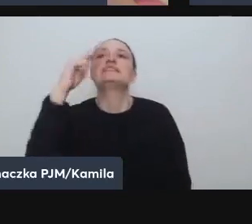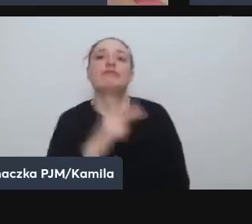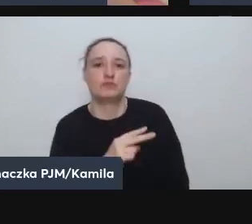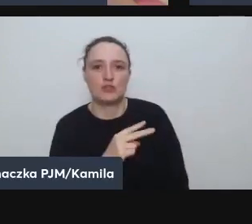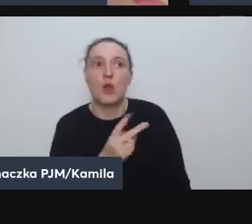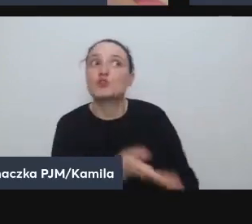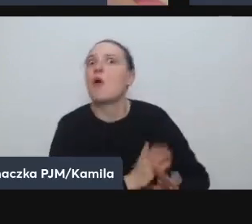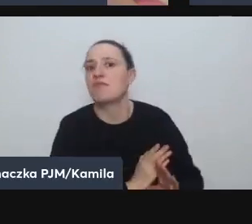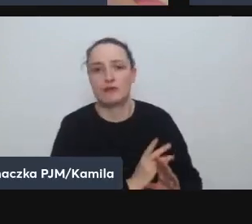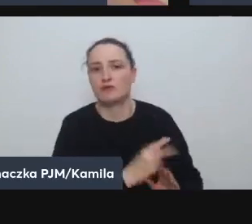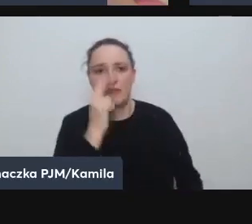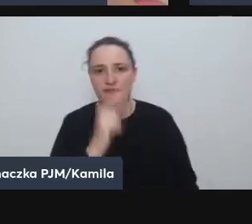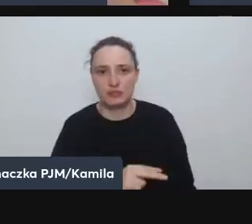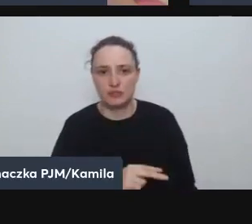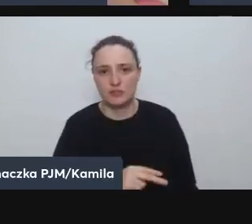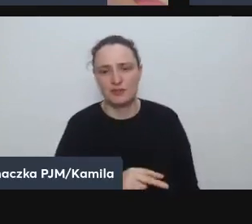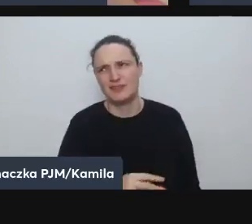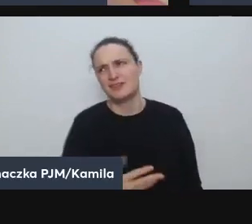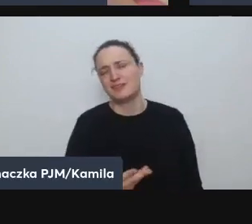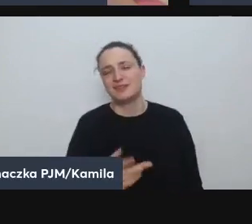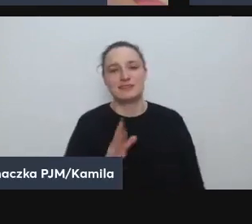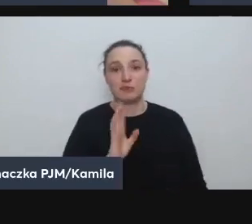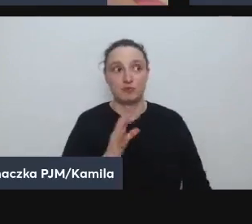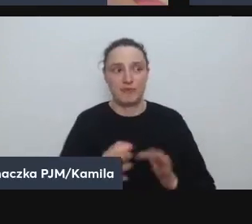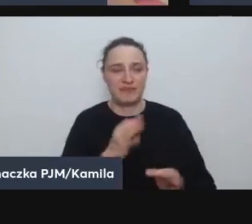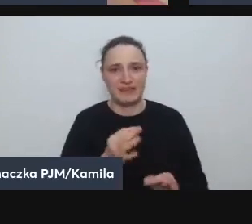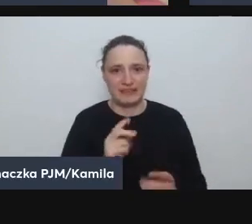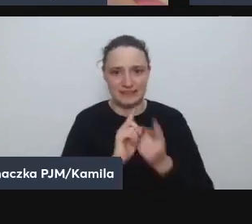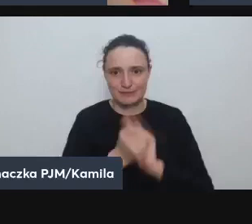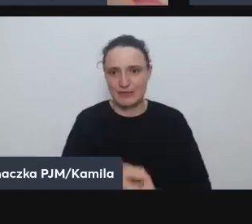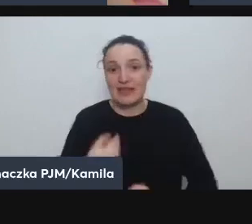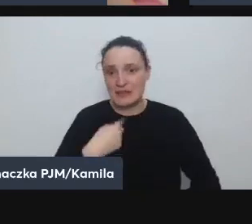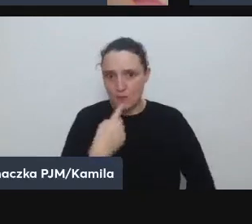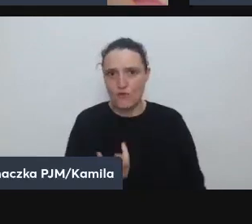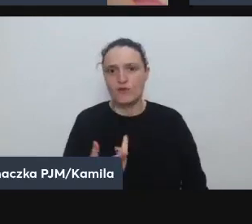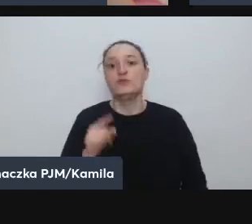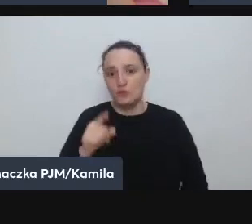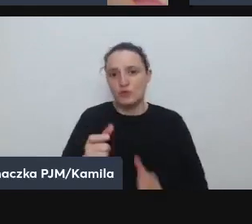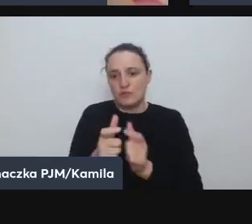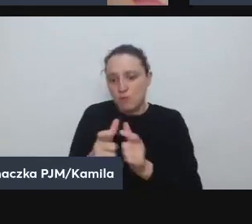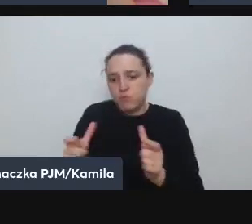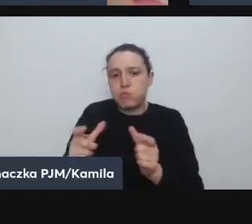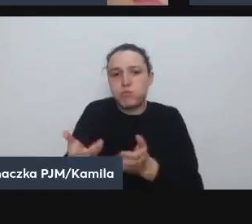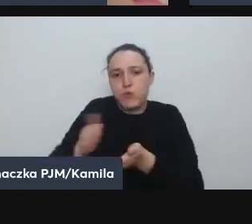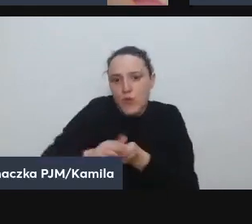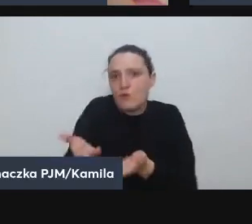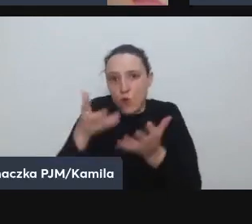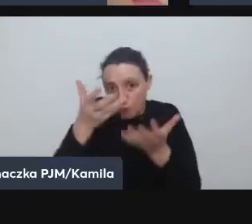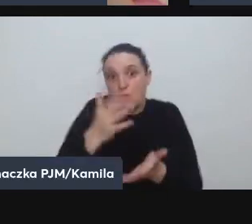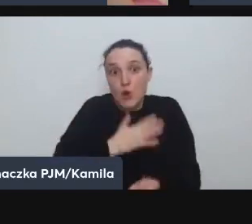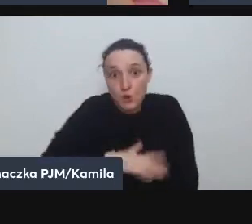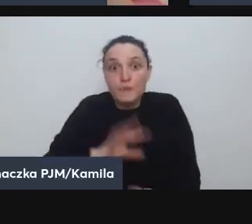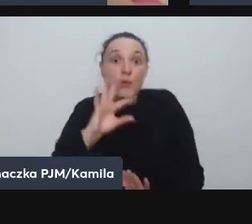żeby nikt nie widział. No i oczywiście, że ta narracja się zmieniła i ja tak nie mówię, tylko mówię, że to jest pudełko, bo może ktoś ma ochotę mieć ładne pudełko, tak?